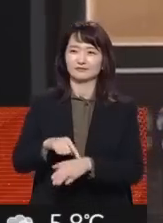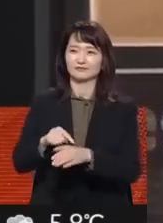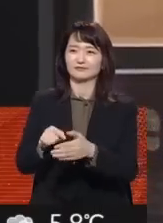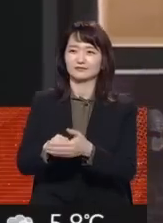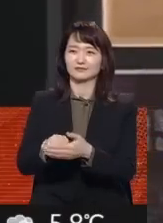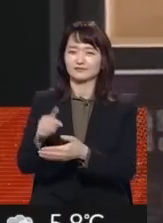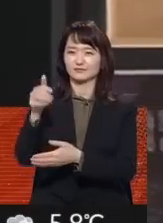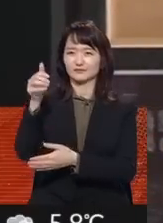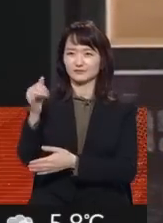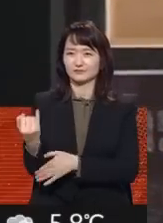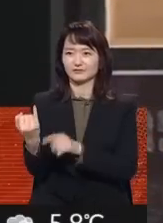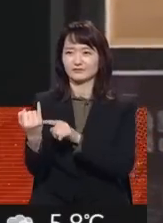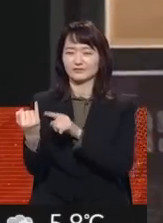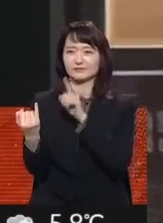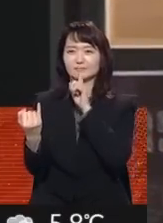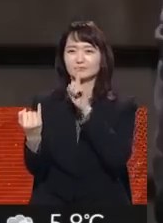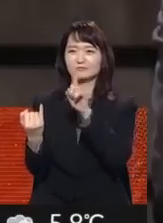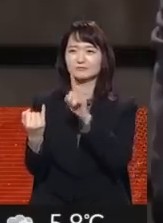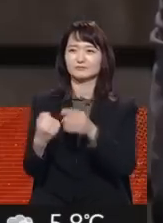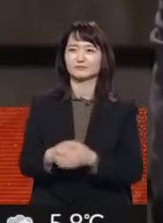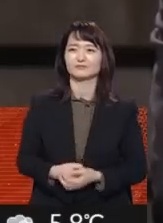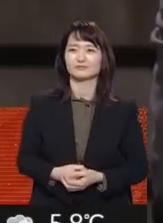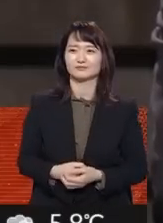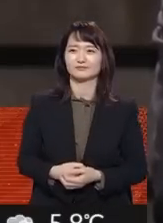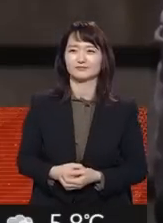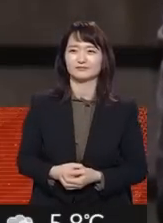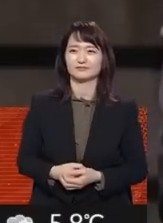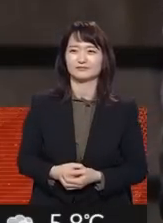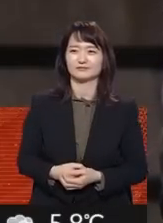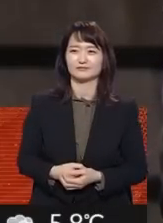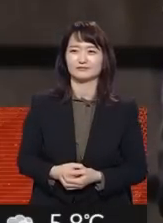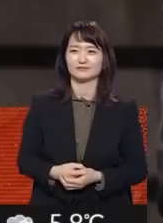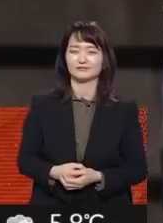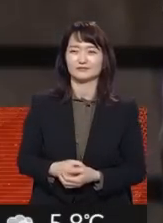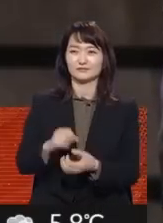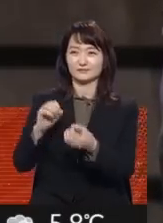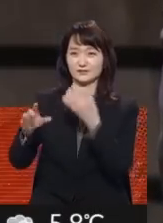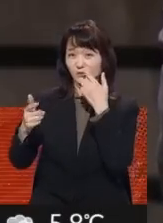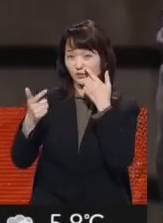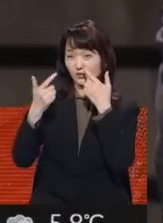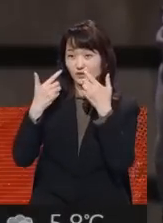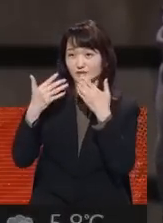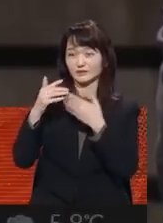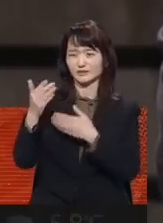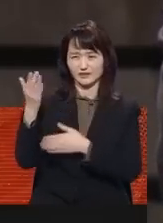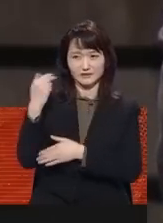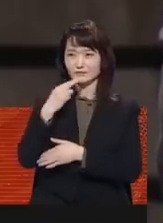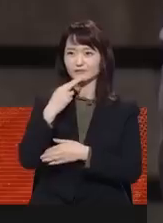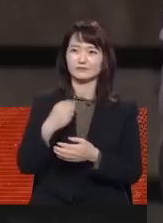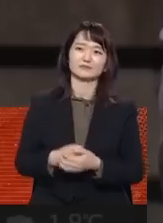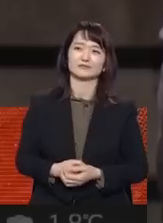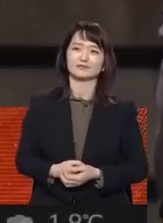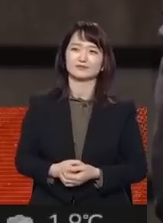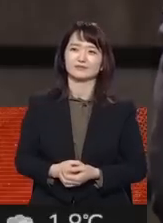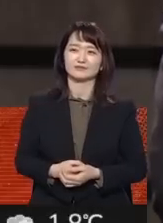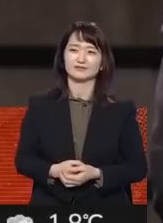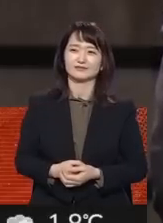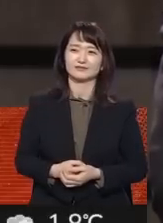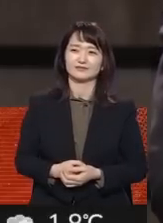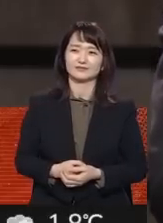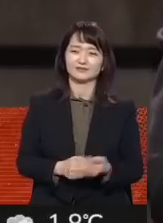좀 저는 이렇게 답이 단호했던 질문이 없어요네 이거 보게 겨우셨습니다